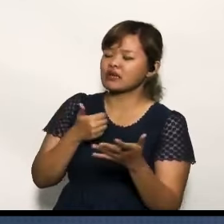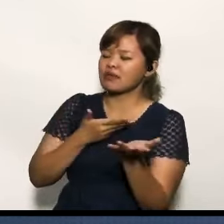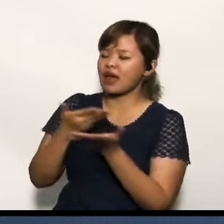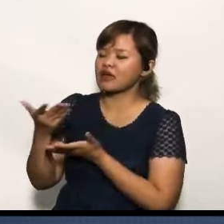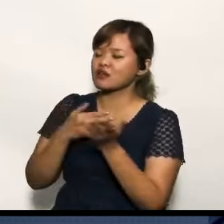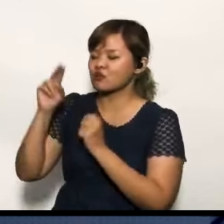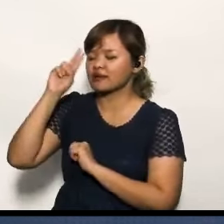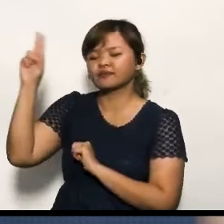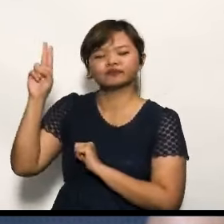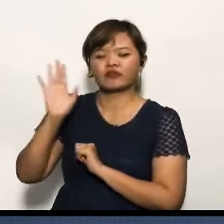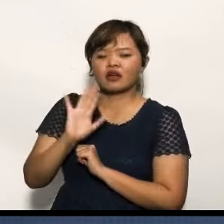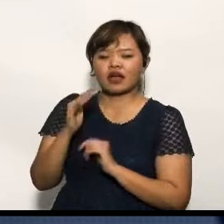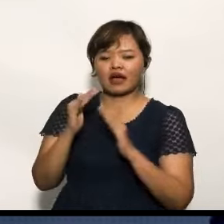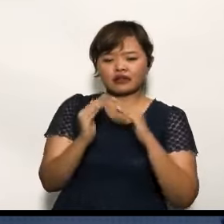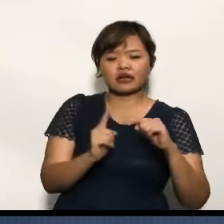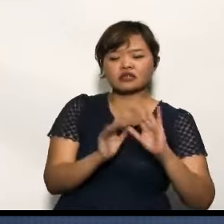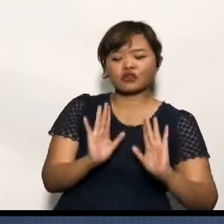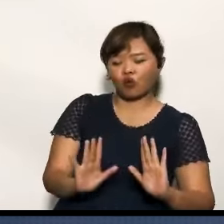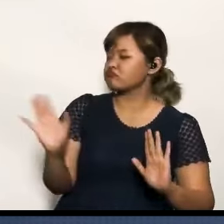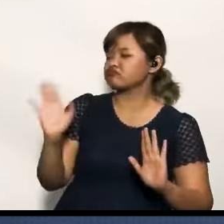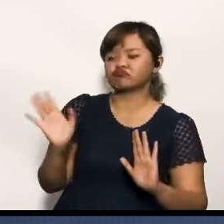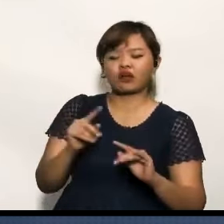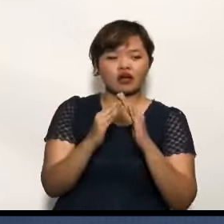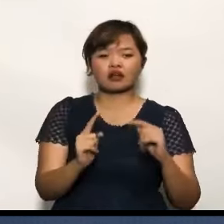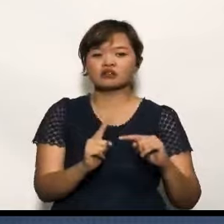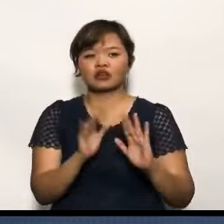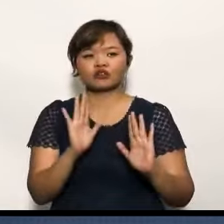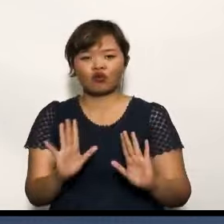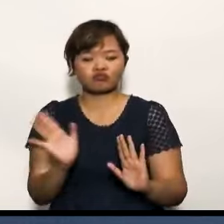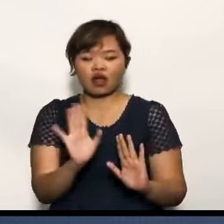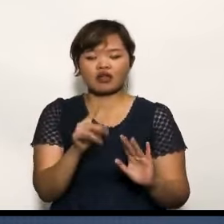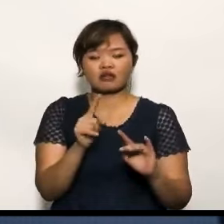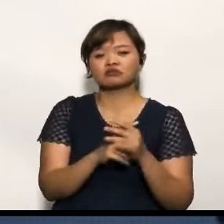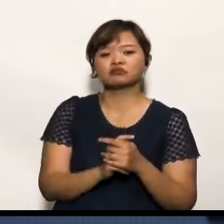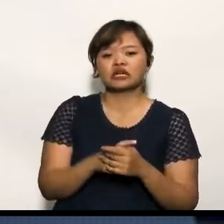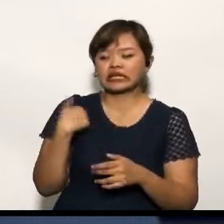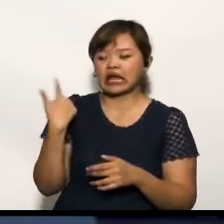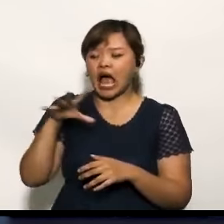melayani Tuhan? Dan gak mesti di gereja again ya. Kita bukan lagi recruiting.